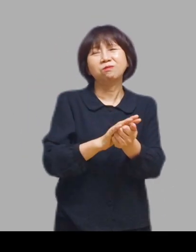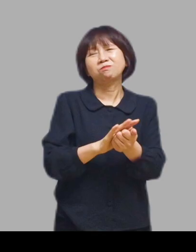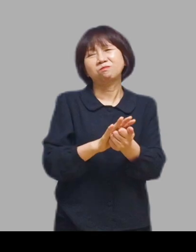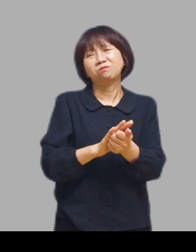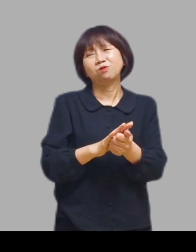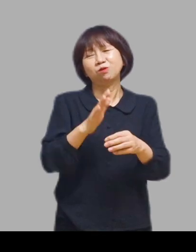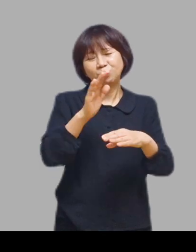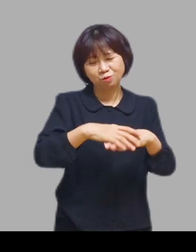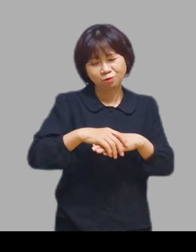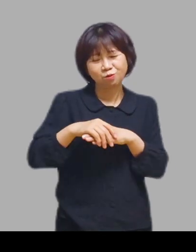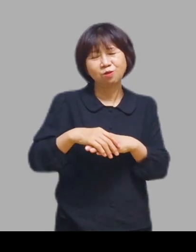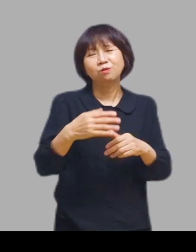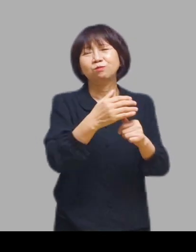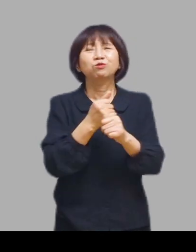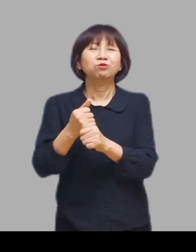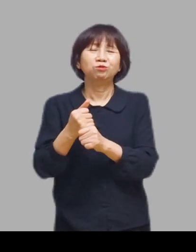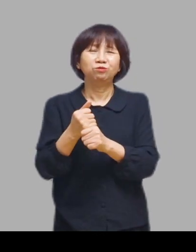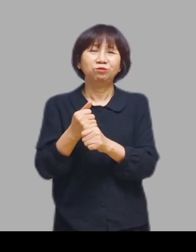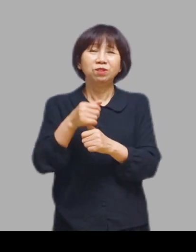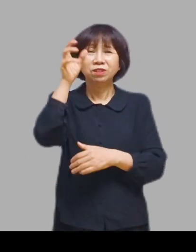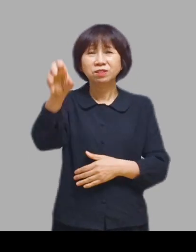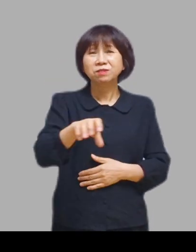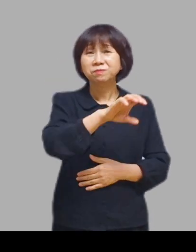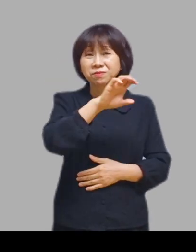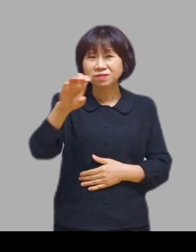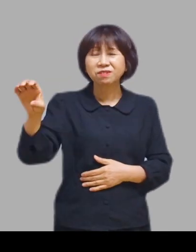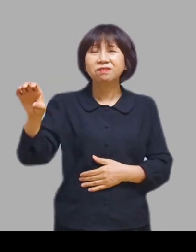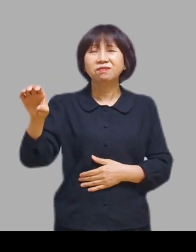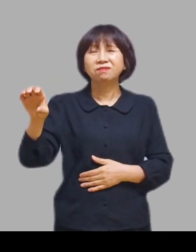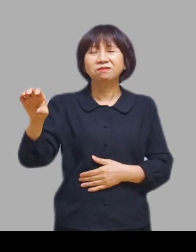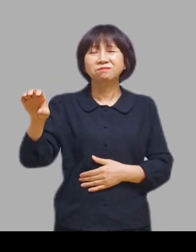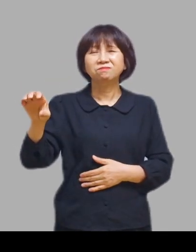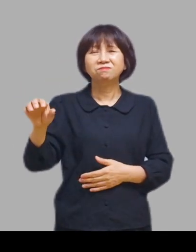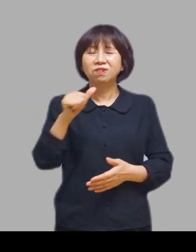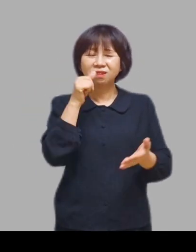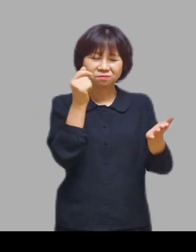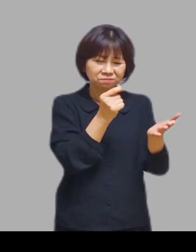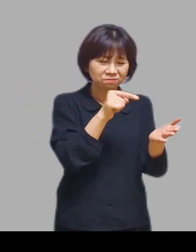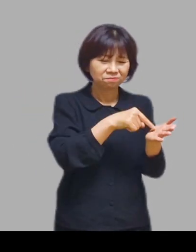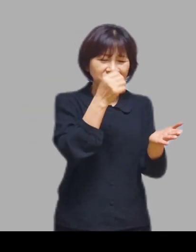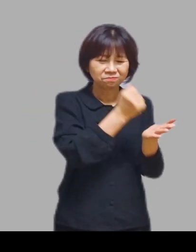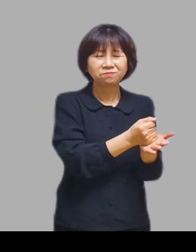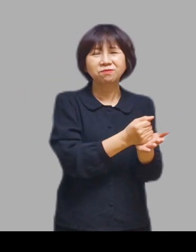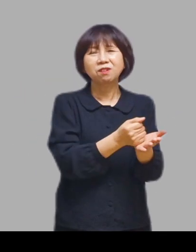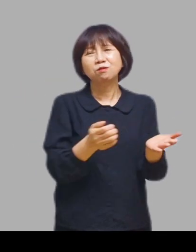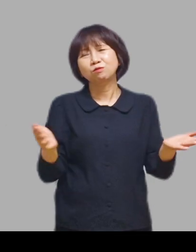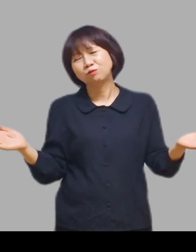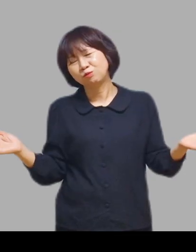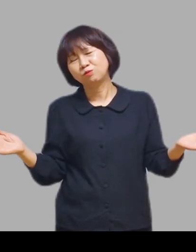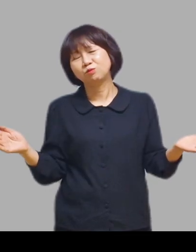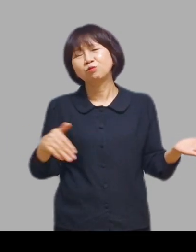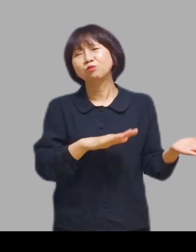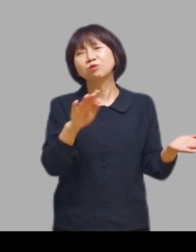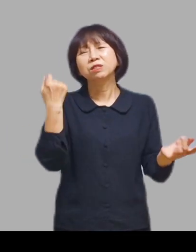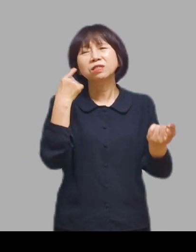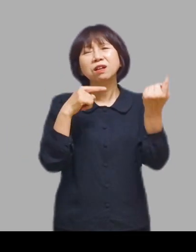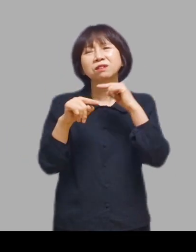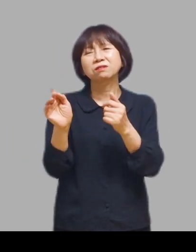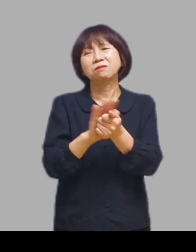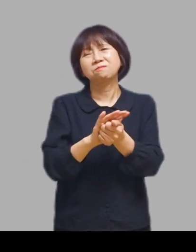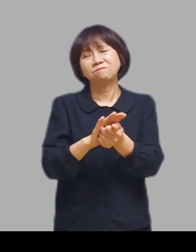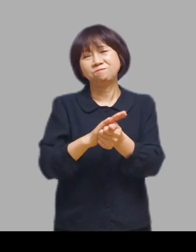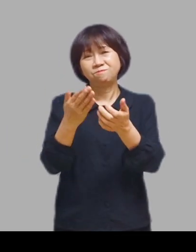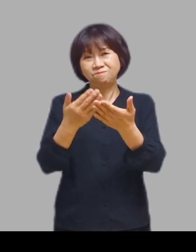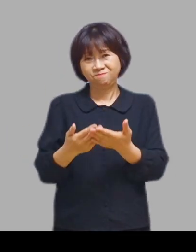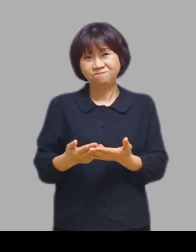다가오셨어요. 그리고 십자가에서 우리의 죄를 대신 지시고 우리의 상처를 다 싸매어 주십니다. 그래서